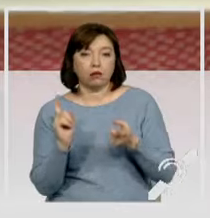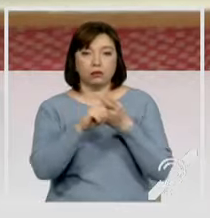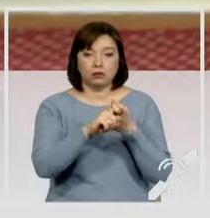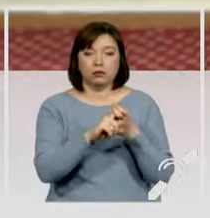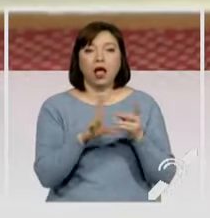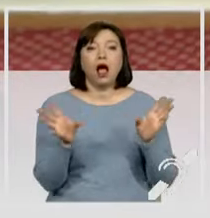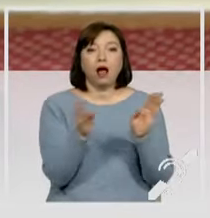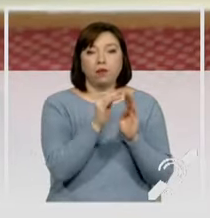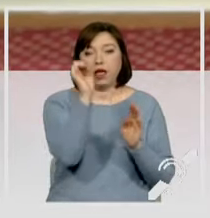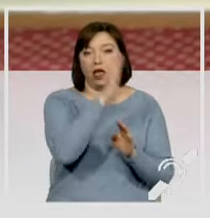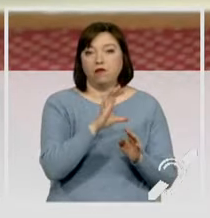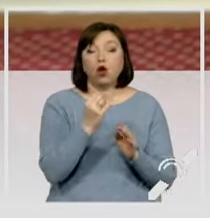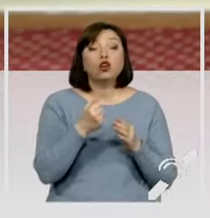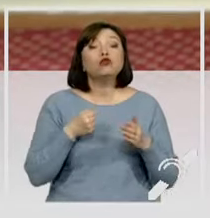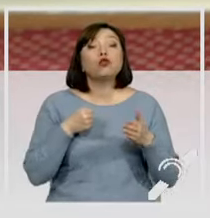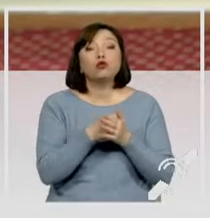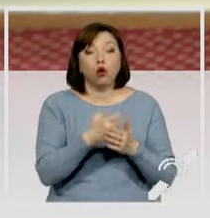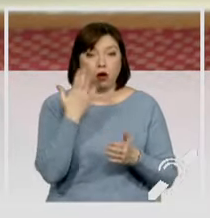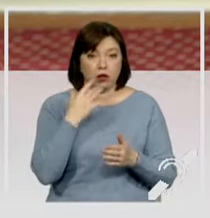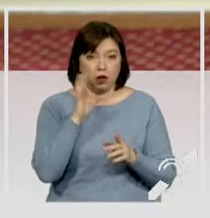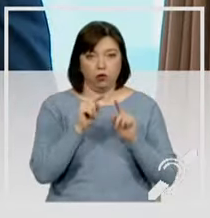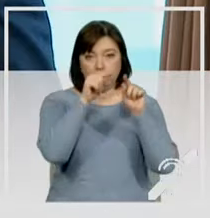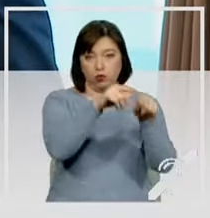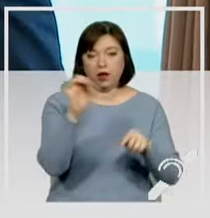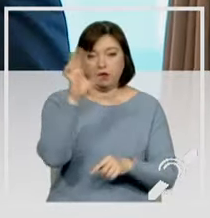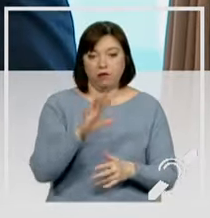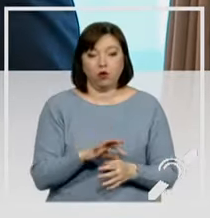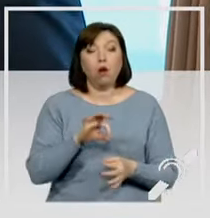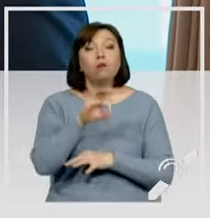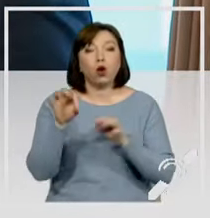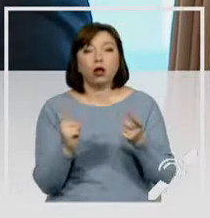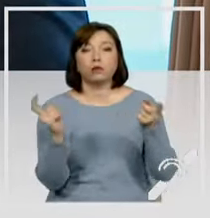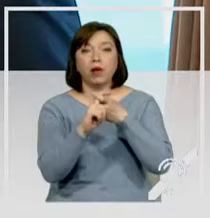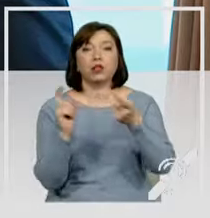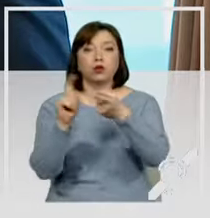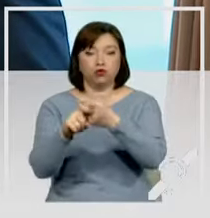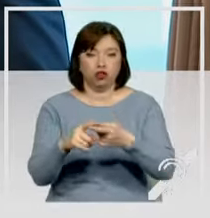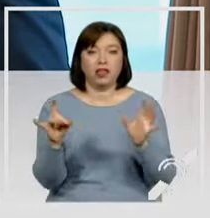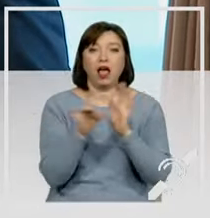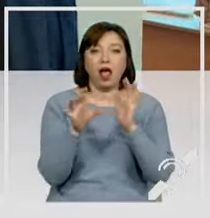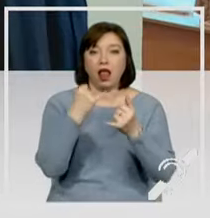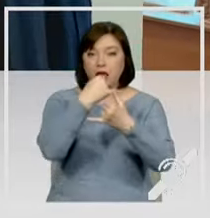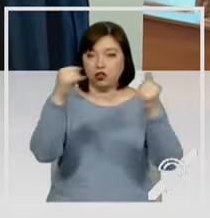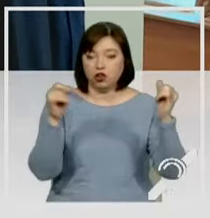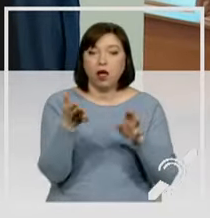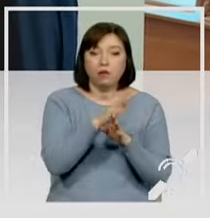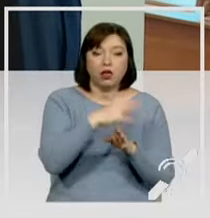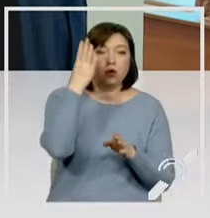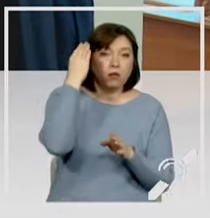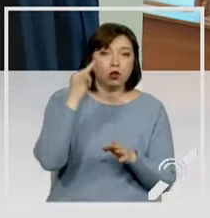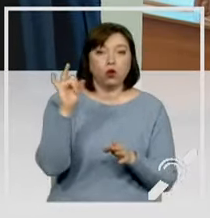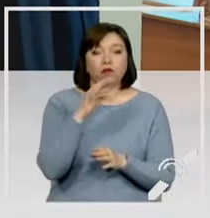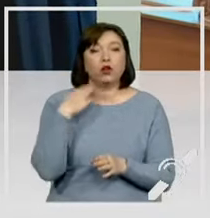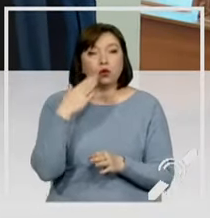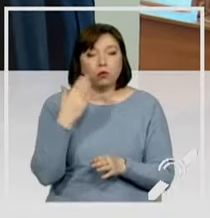energetice europene, încă înainte de a deveni stat membru al Uniunii Europene. Proiectul de interconectare a rețelelor de energie electrică dintre Republica Moldova